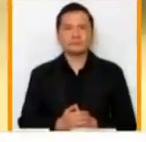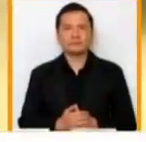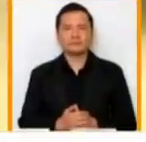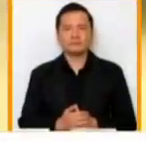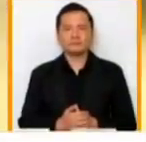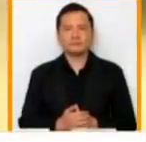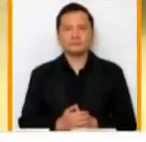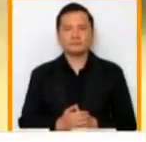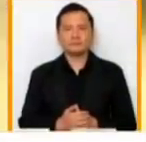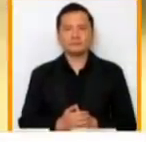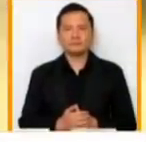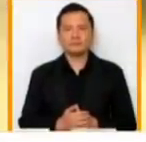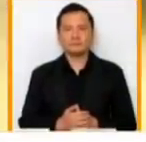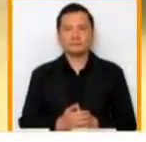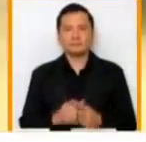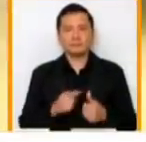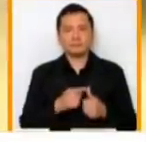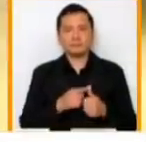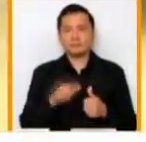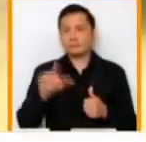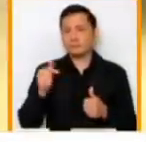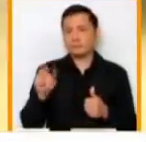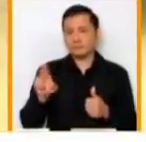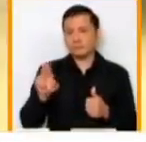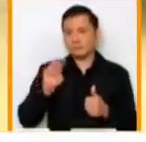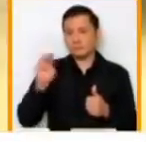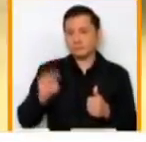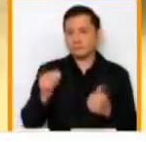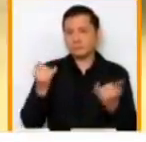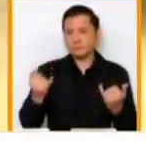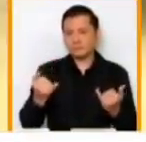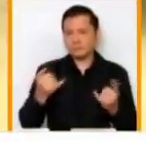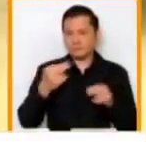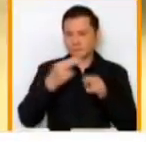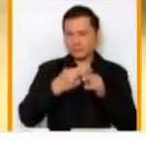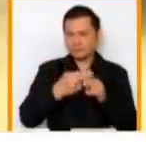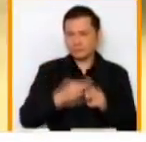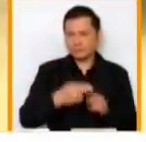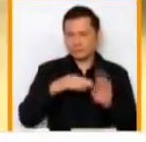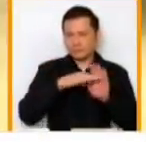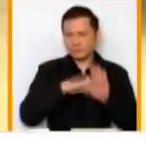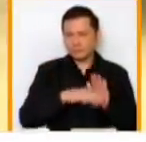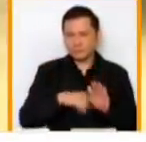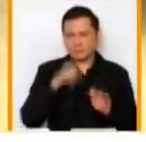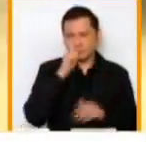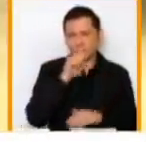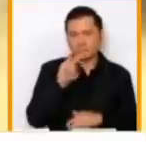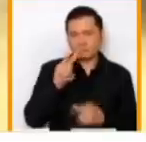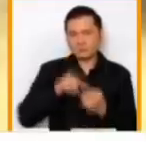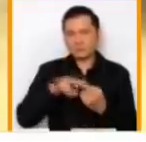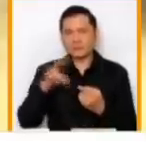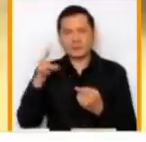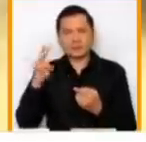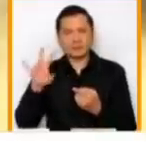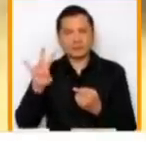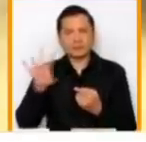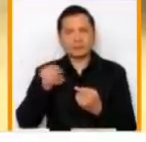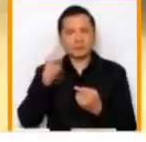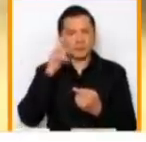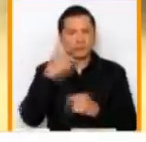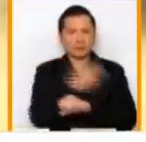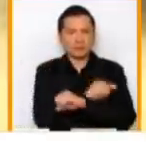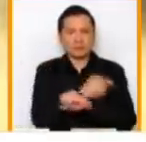Nianda na rin ng ilang LGU sa Metro Manila ang lista ng mga edad 12 hanggang 17 taong gulang na babakunahan sa kani-kanilang